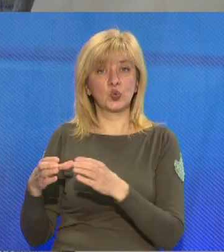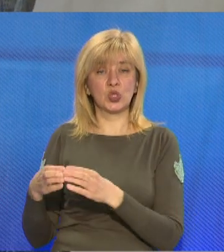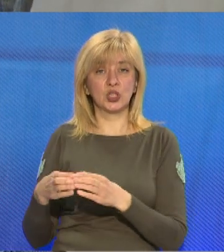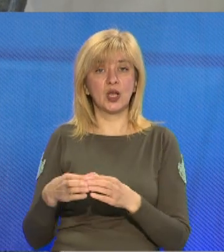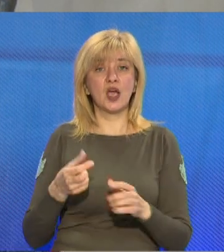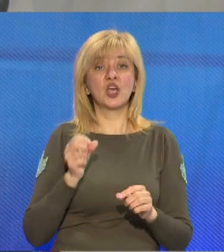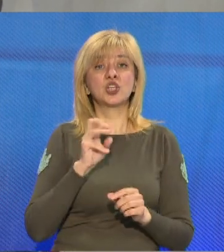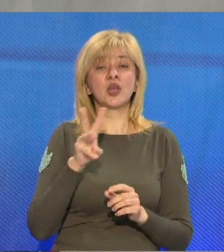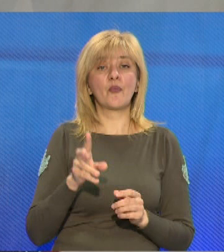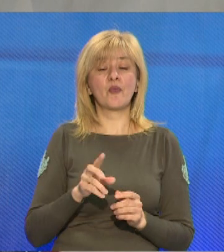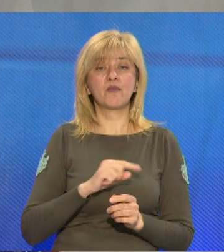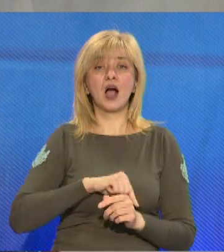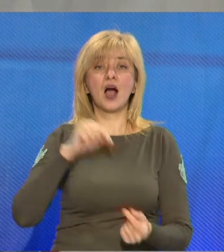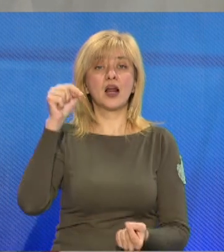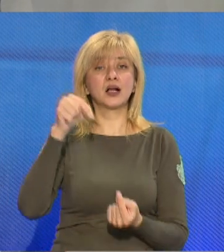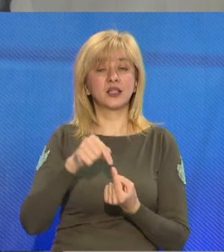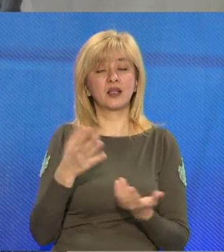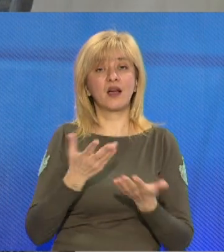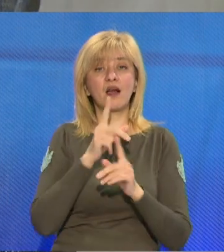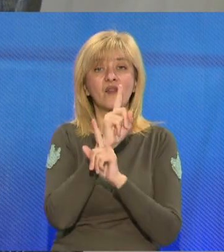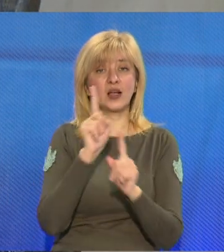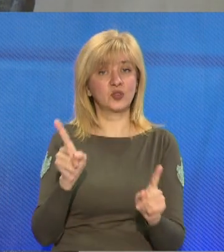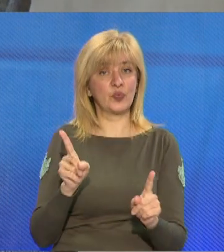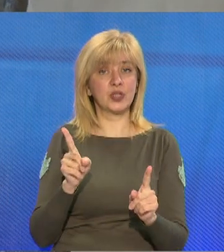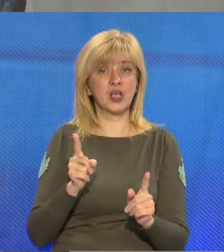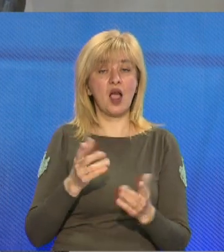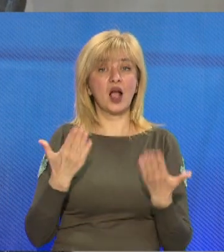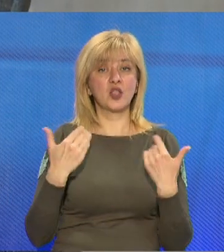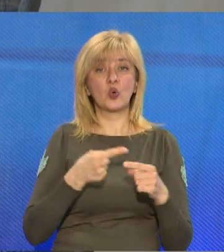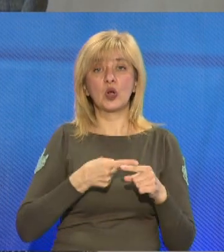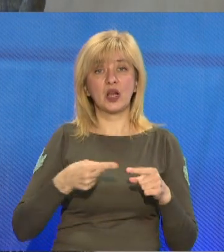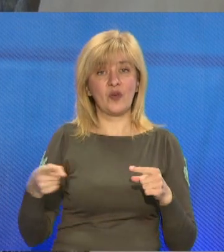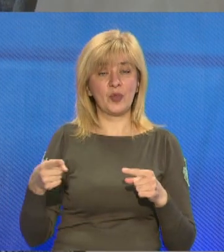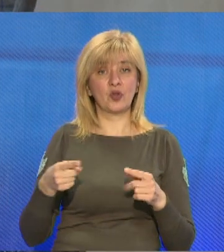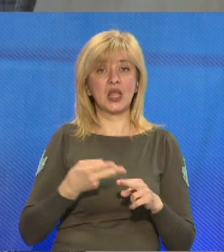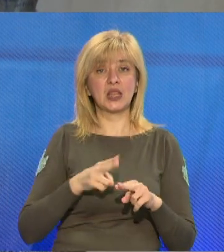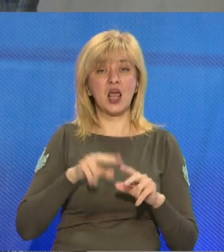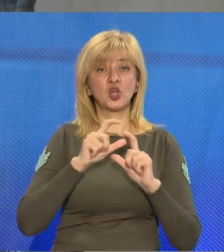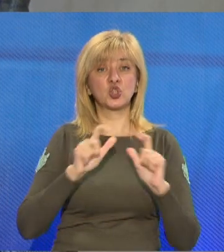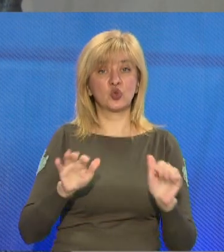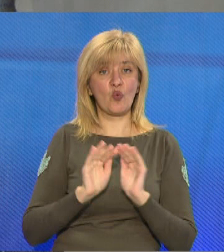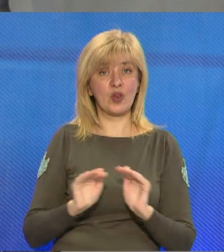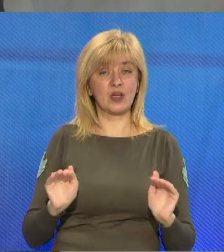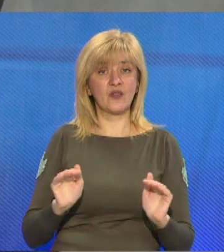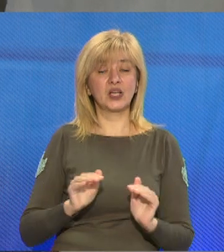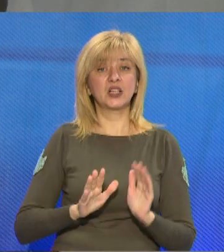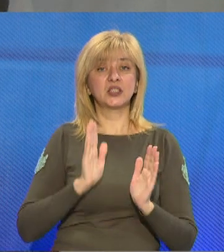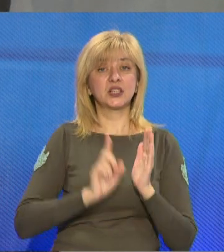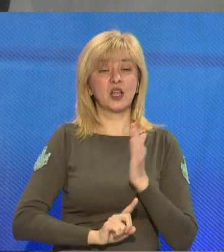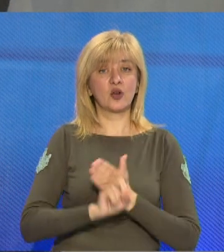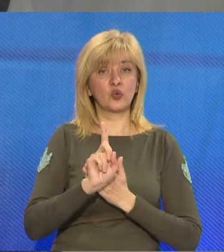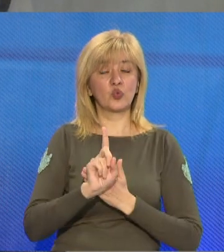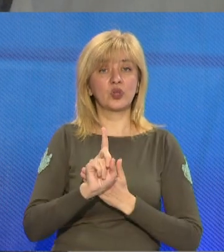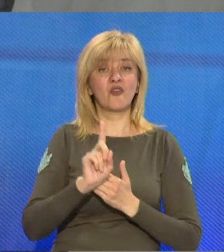Чем характерны и чем, какова особенность каникулярного периода для школьников? Стартует именно